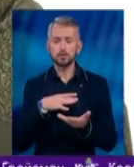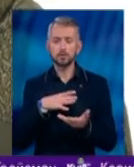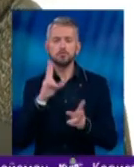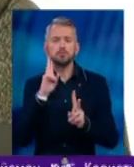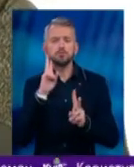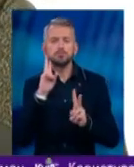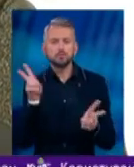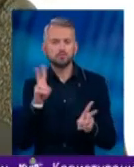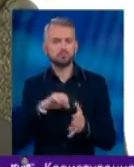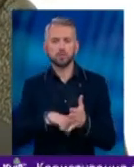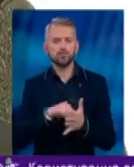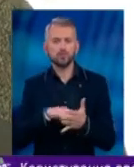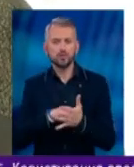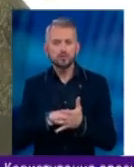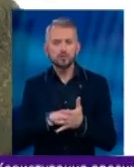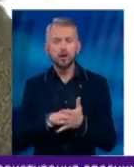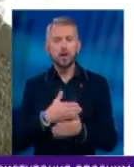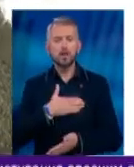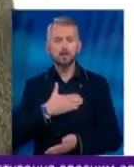невідомих причин